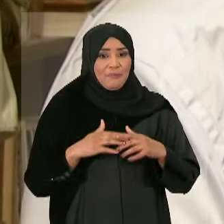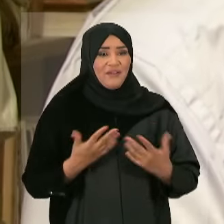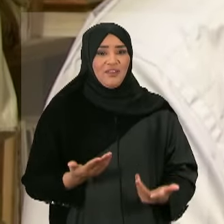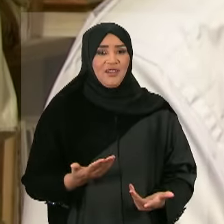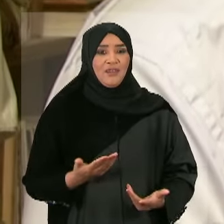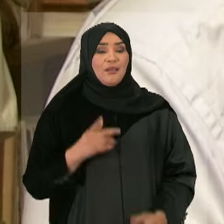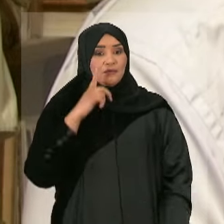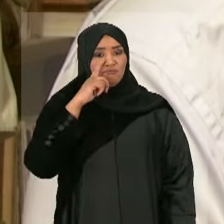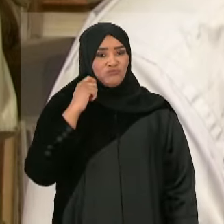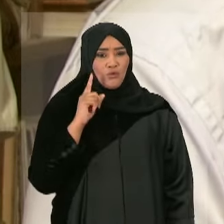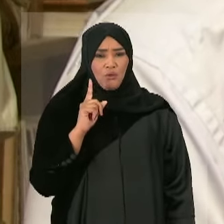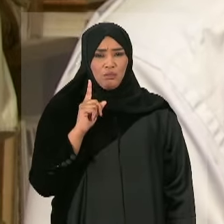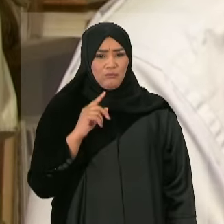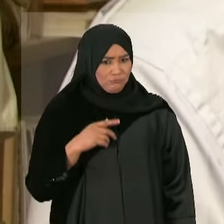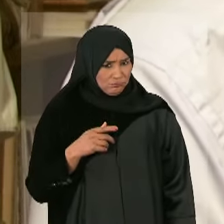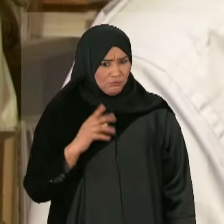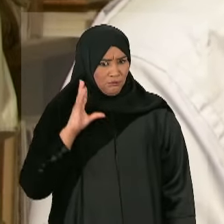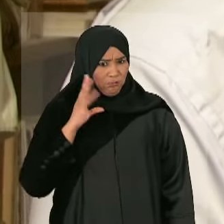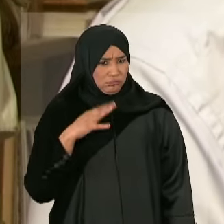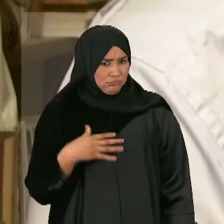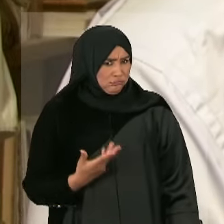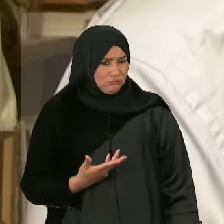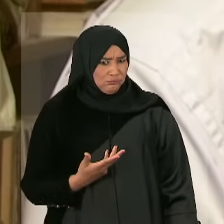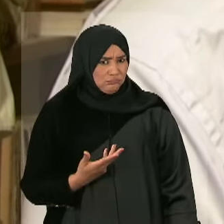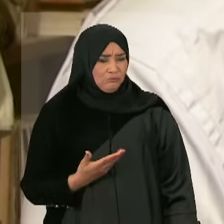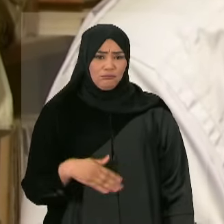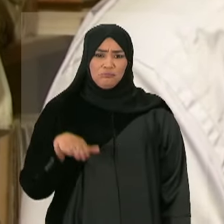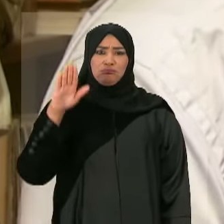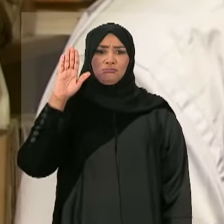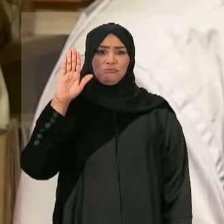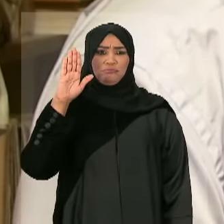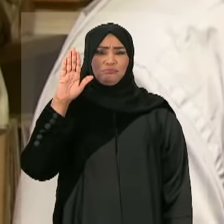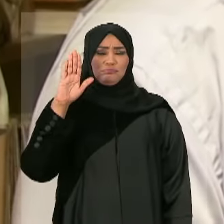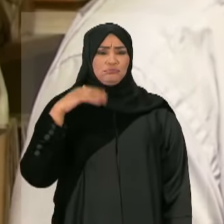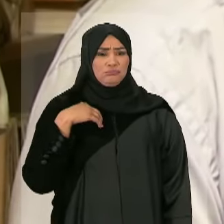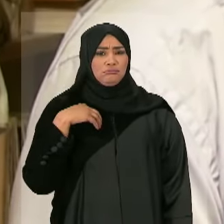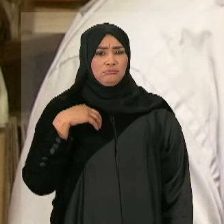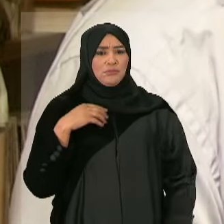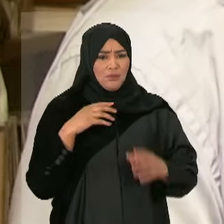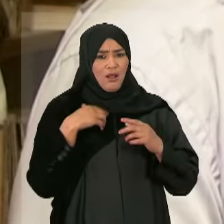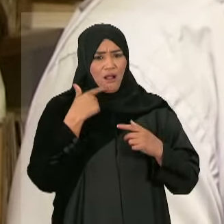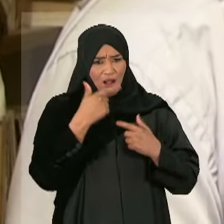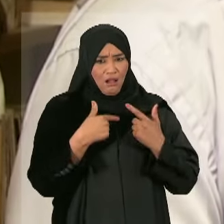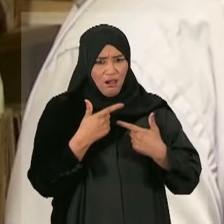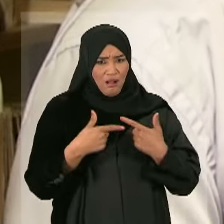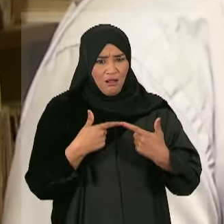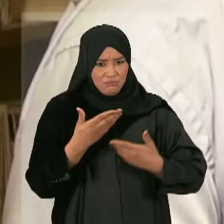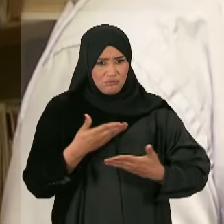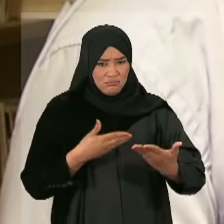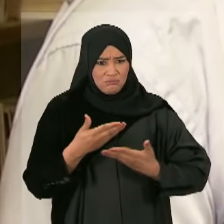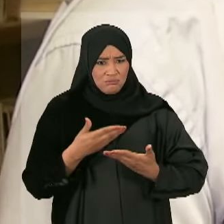واحد من حضور في المؤتمر وقال له ناقش وقال له أنا كنت في الناصري